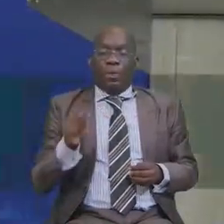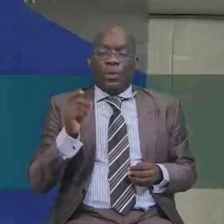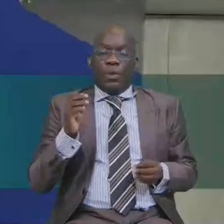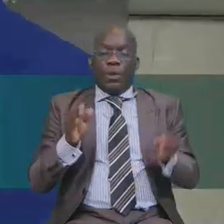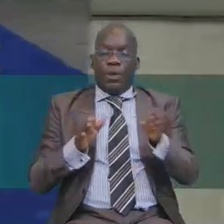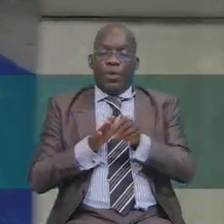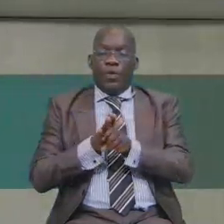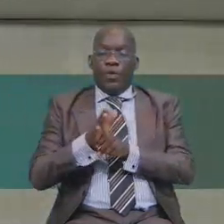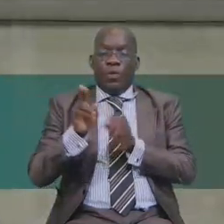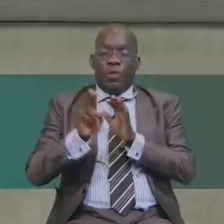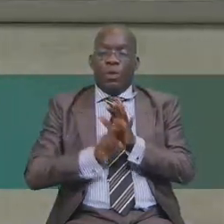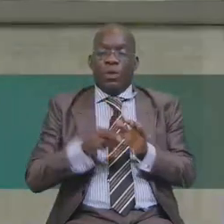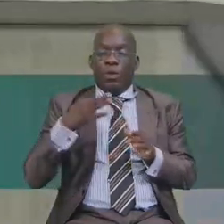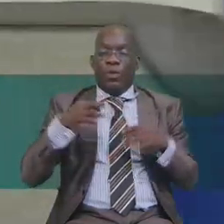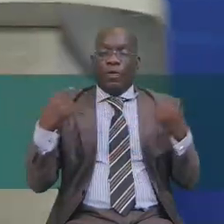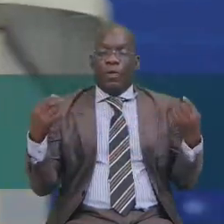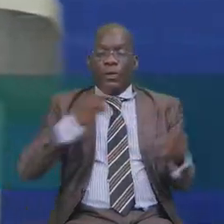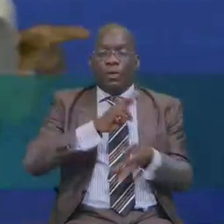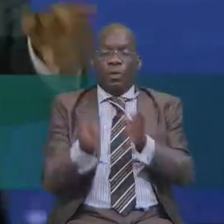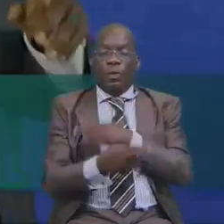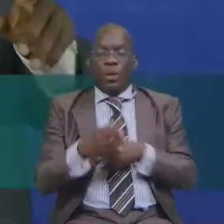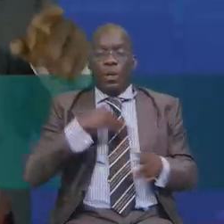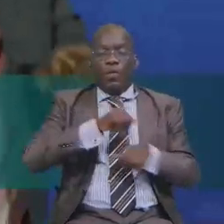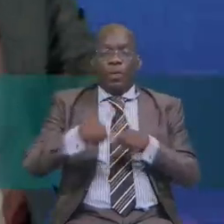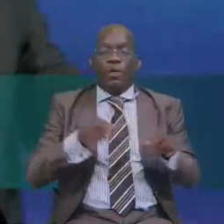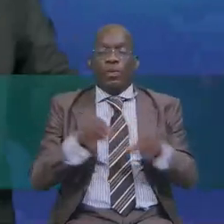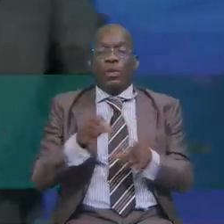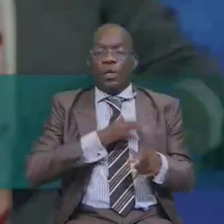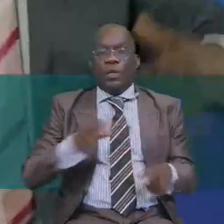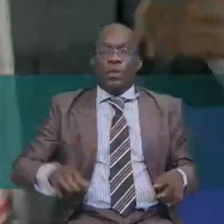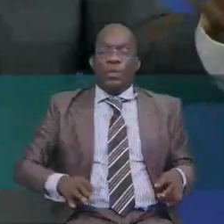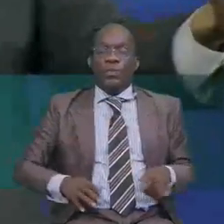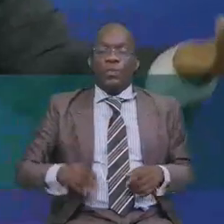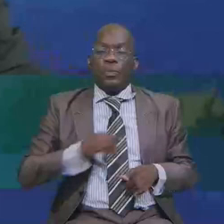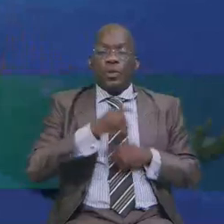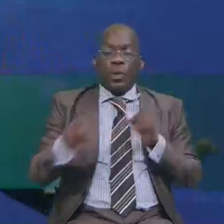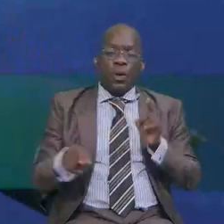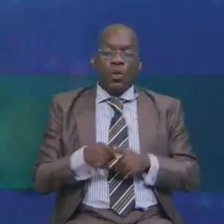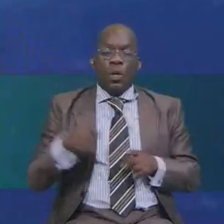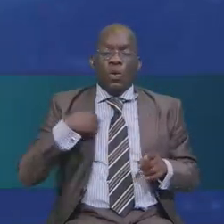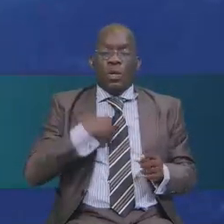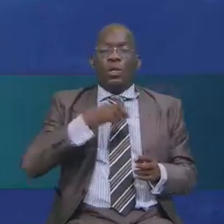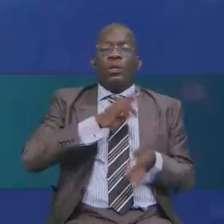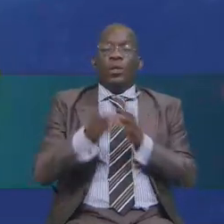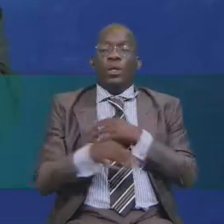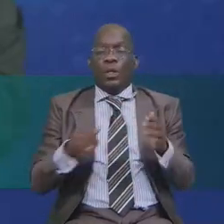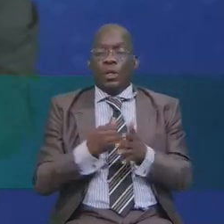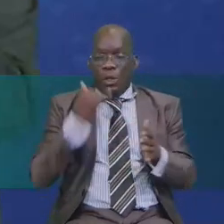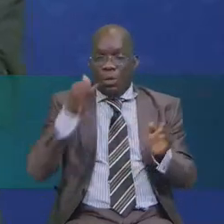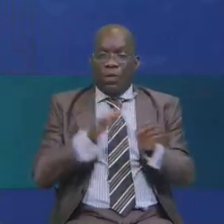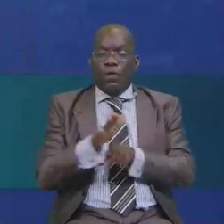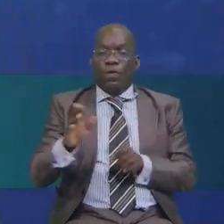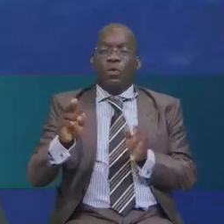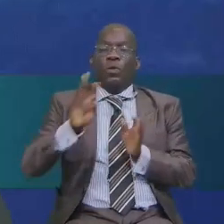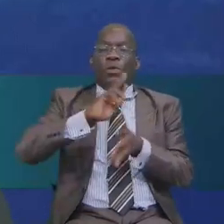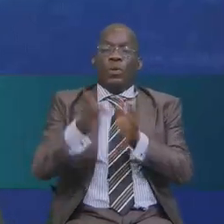repentance et de la communion en Christ. Quand nous repentons, c'est une pleine repentance.